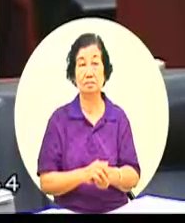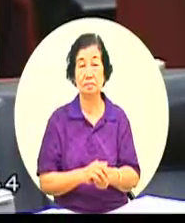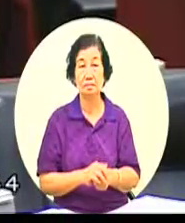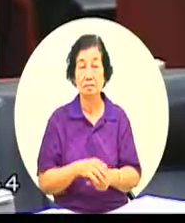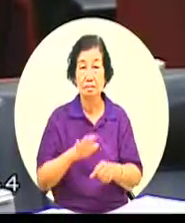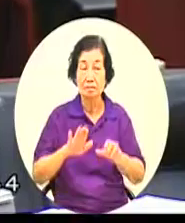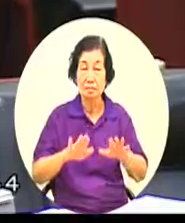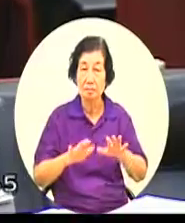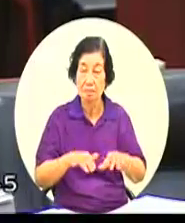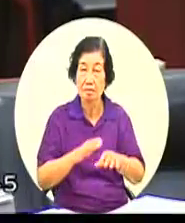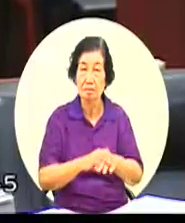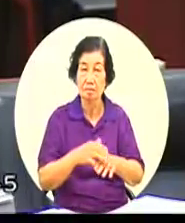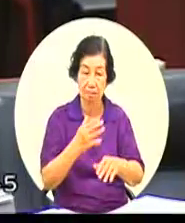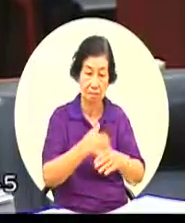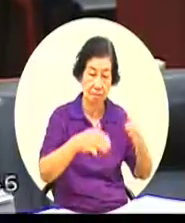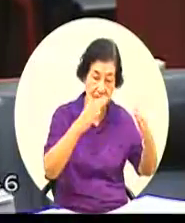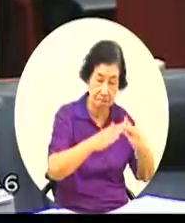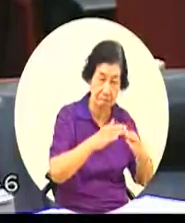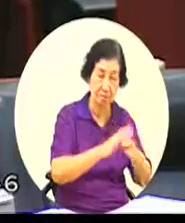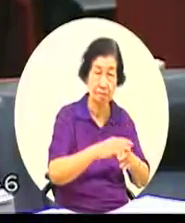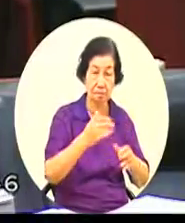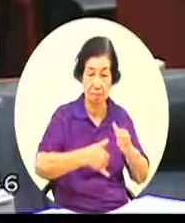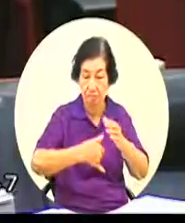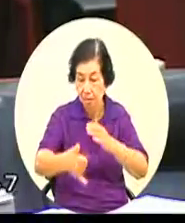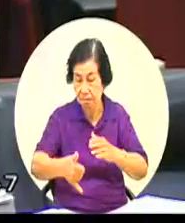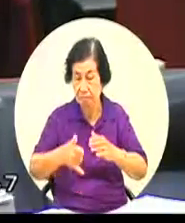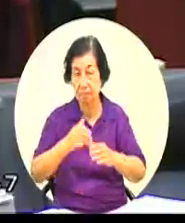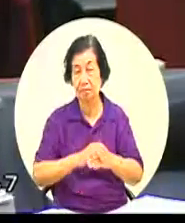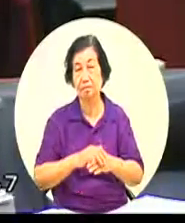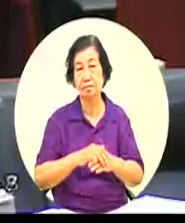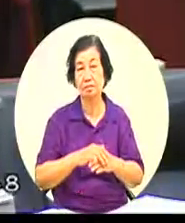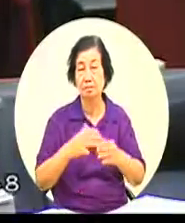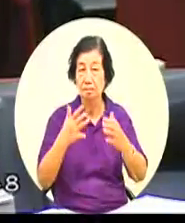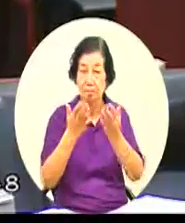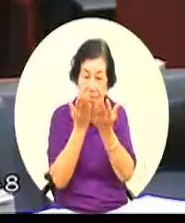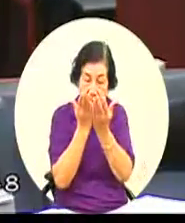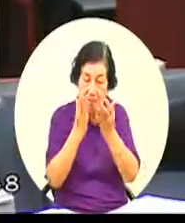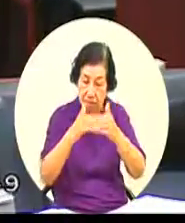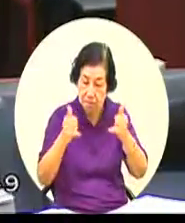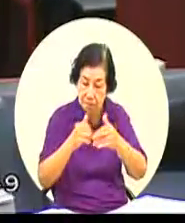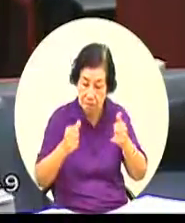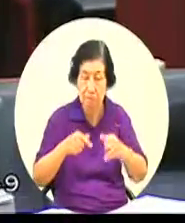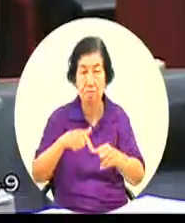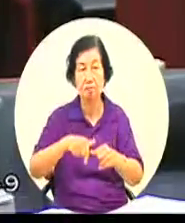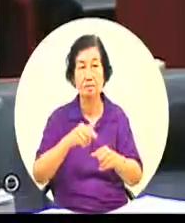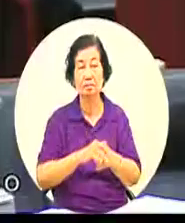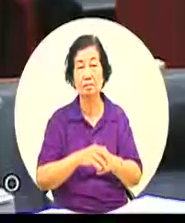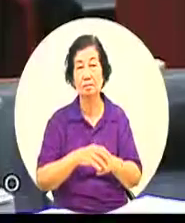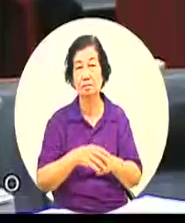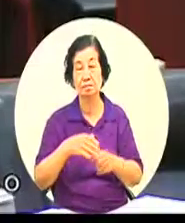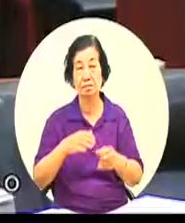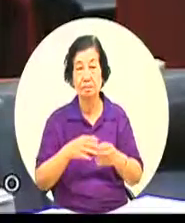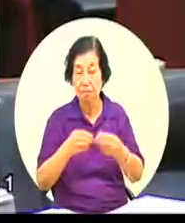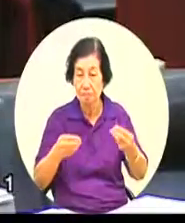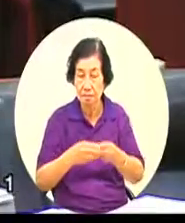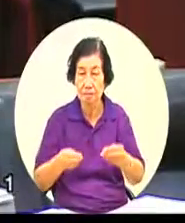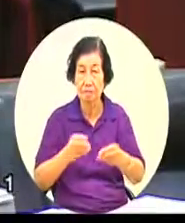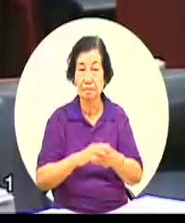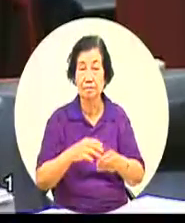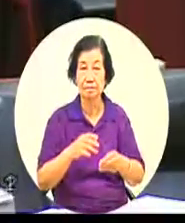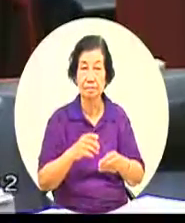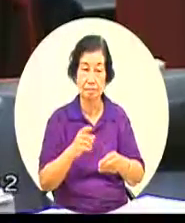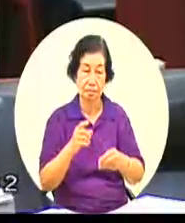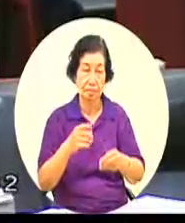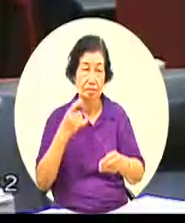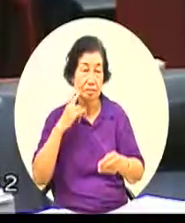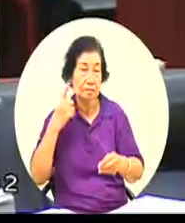在啊。伊阮村卡，大家拢做农诶。外面下晡四点离远啊近诶，我都要骑足紧，要来